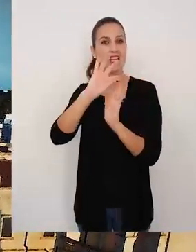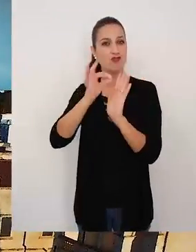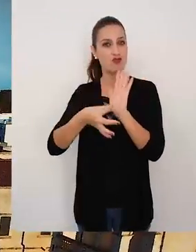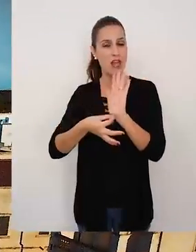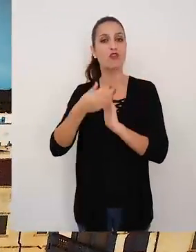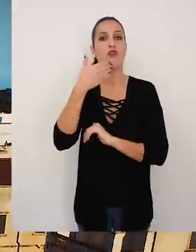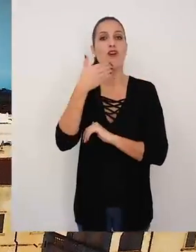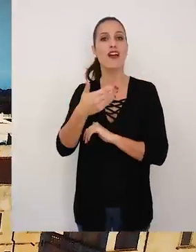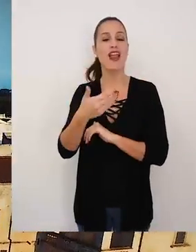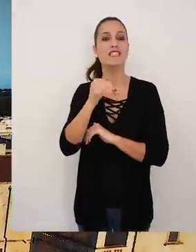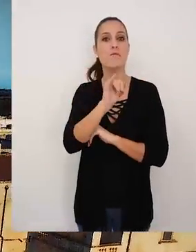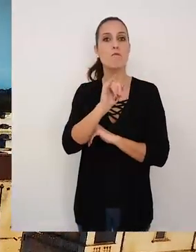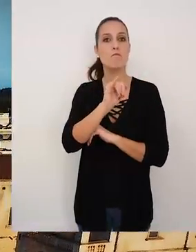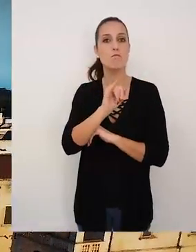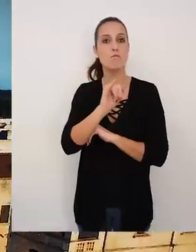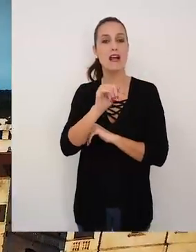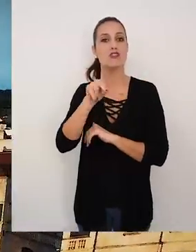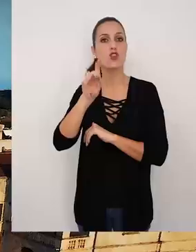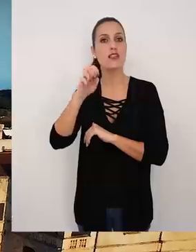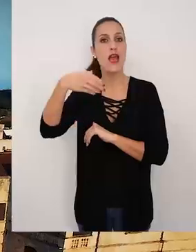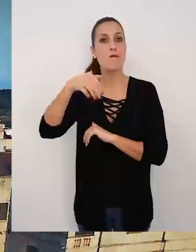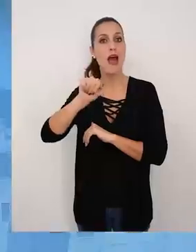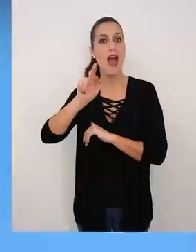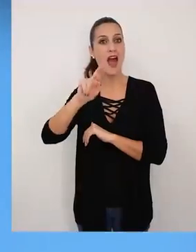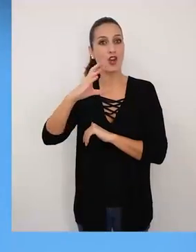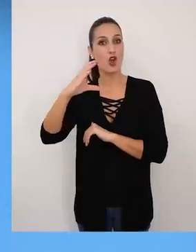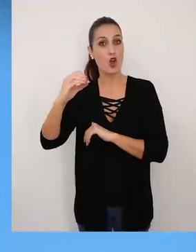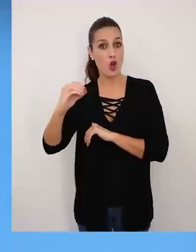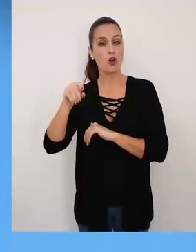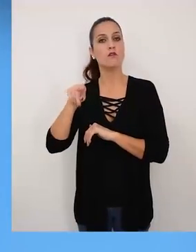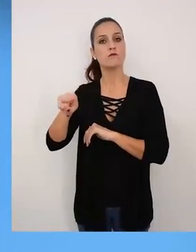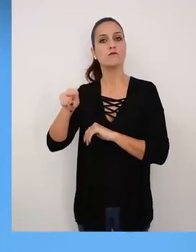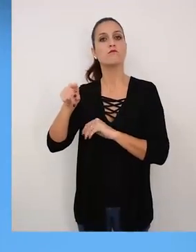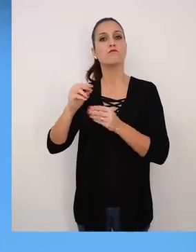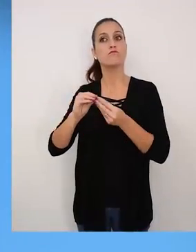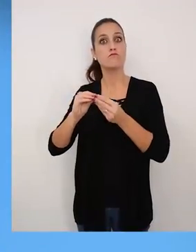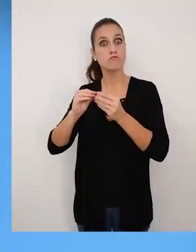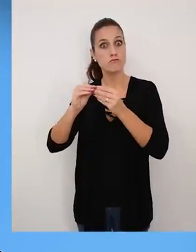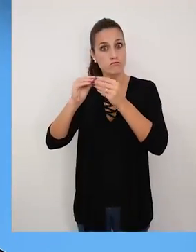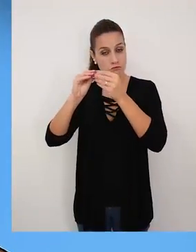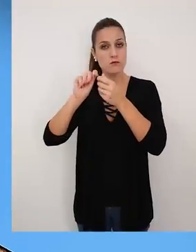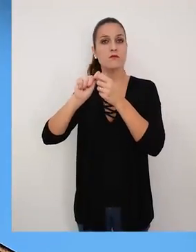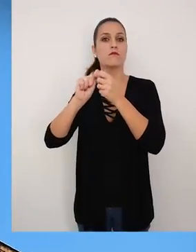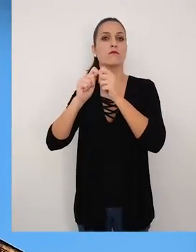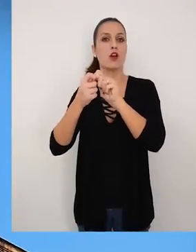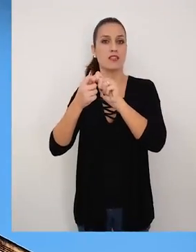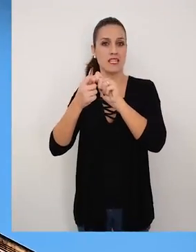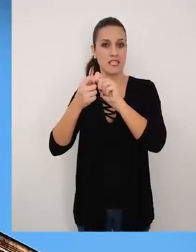barone Ipazio De Marco, il quale promuove la ricostruzione dell'antico edificio di origine cinquecentesca.